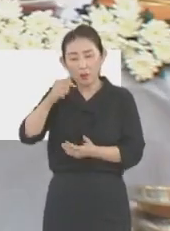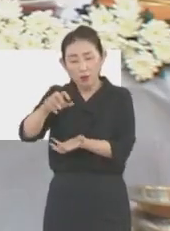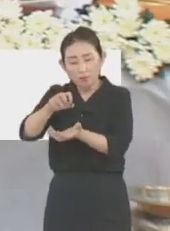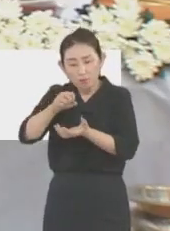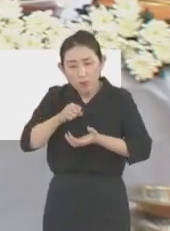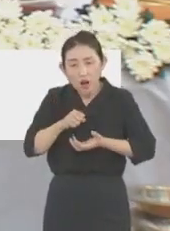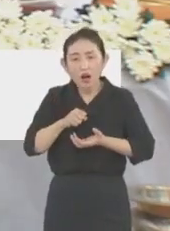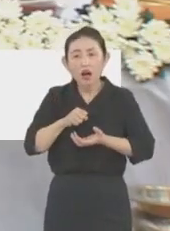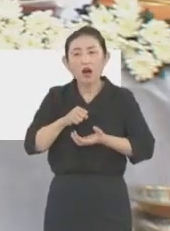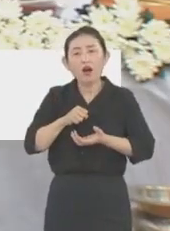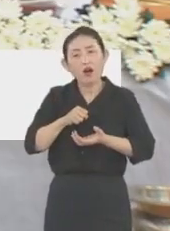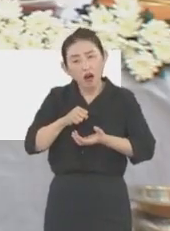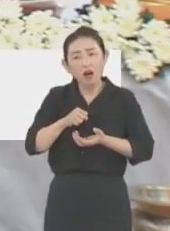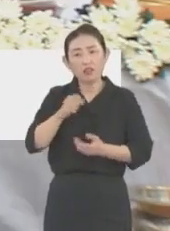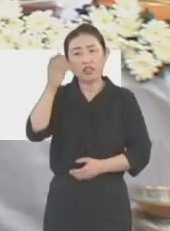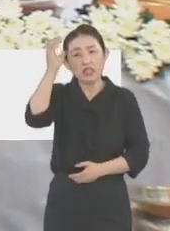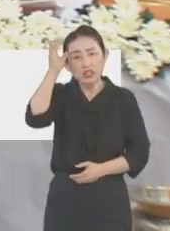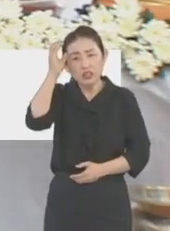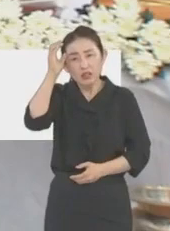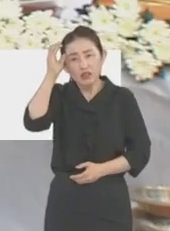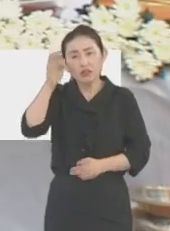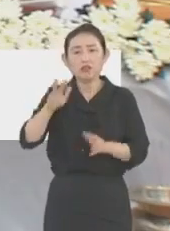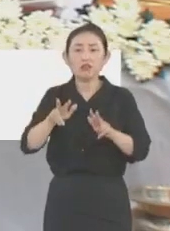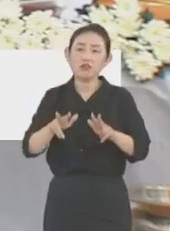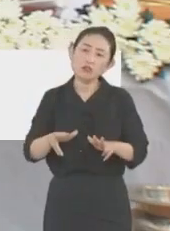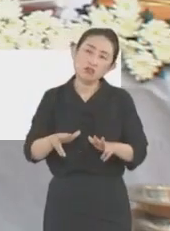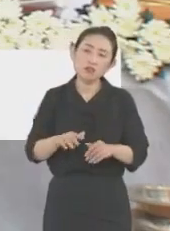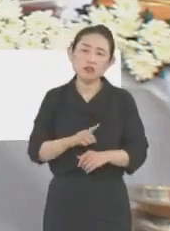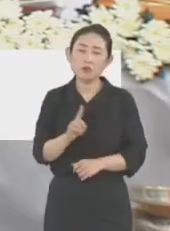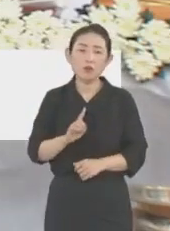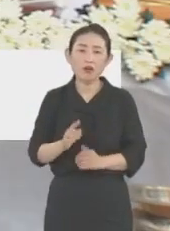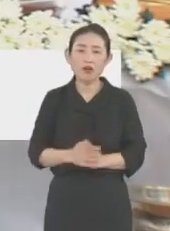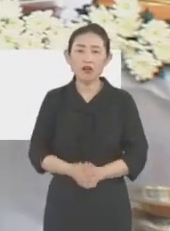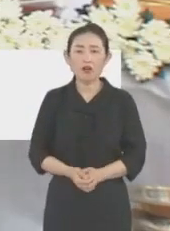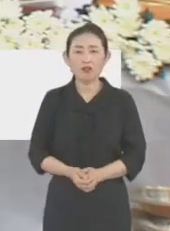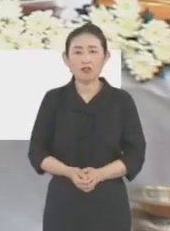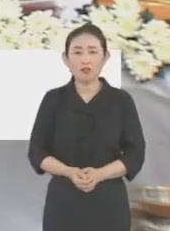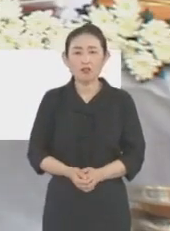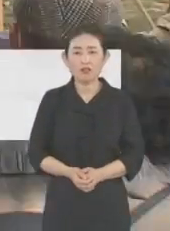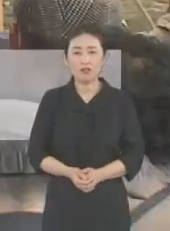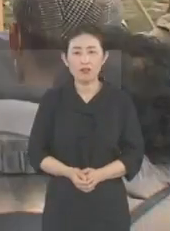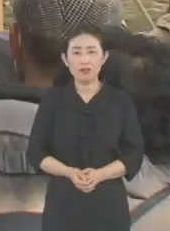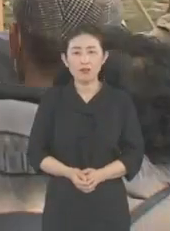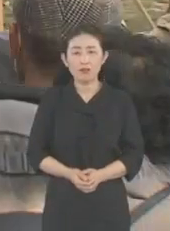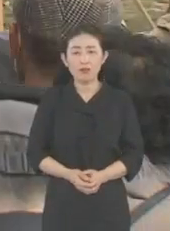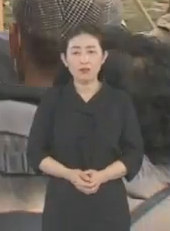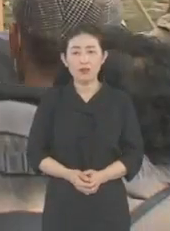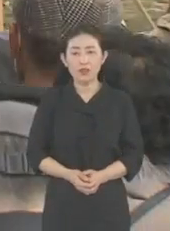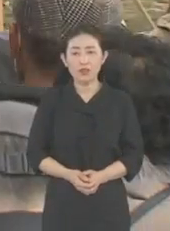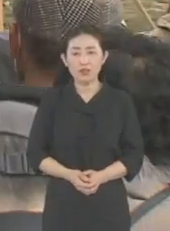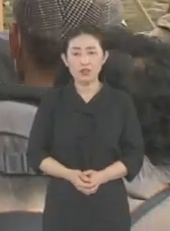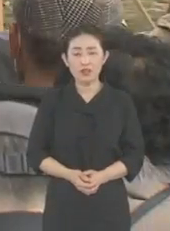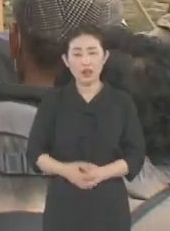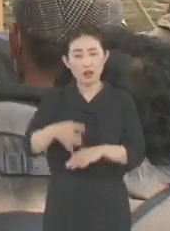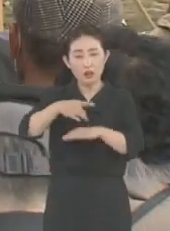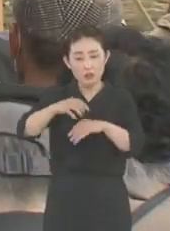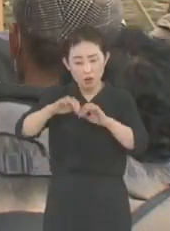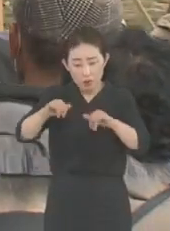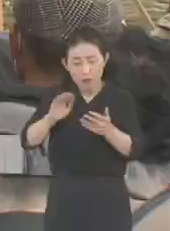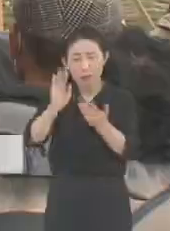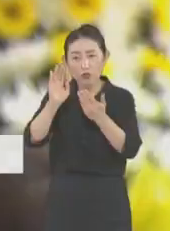그 저기라도 있어야 하는데 이건 그것도 없잖아요. 곤령골엔 유해 발굴